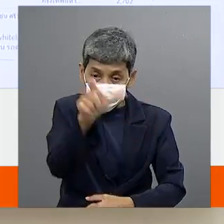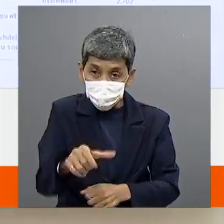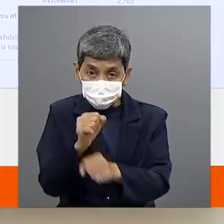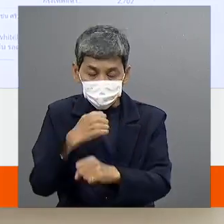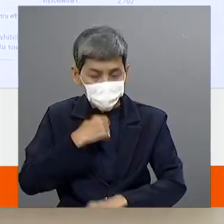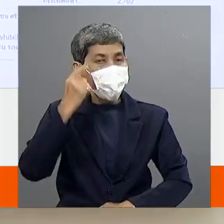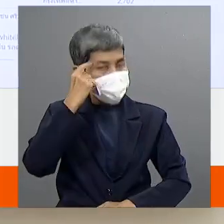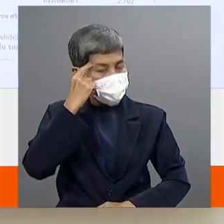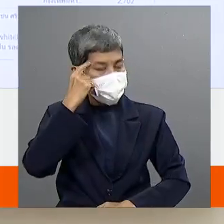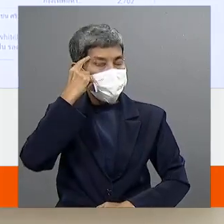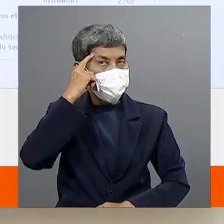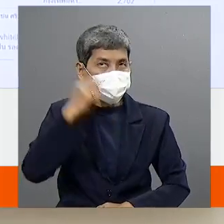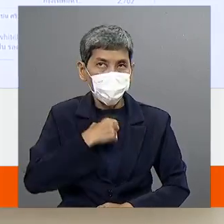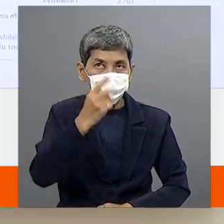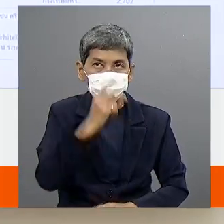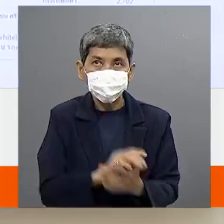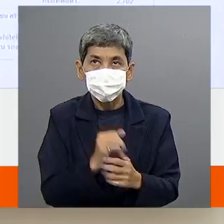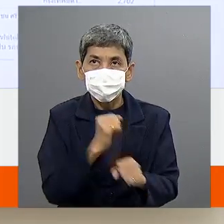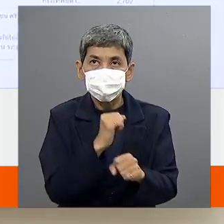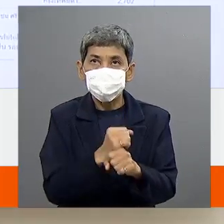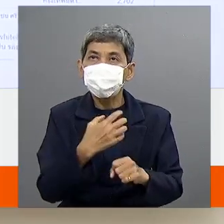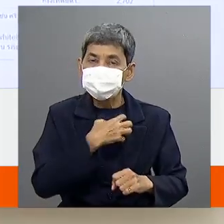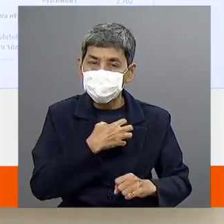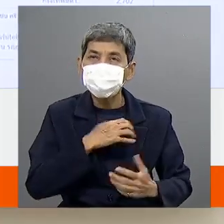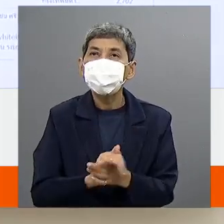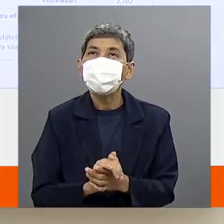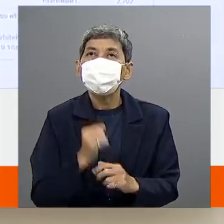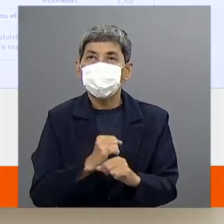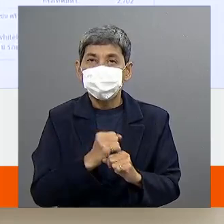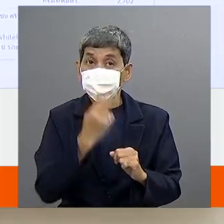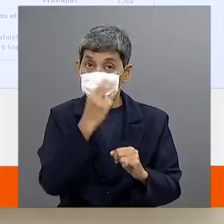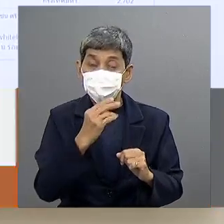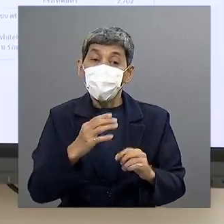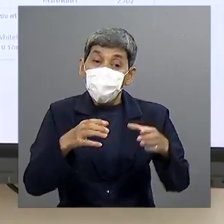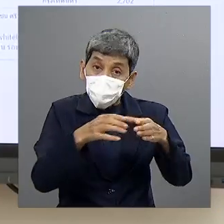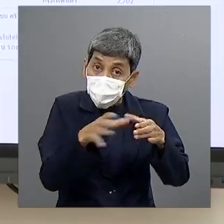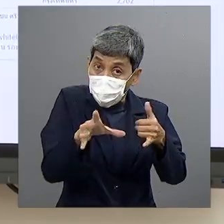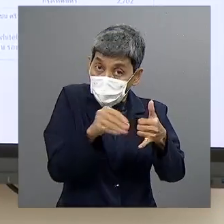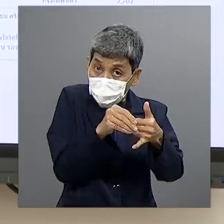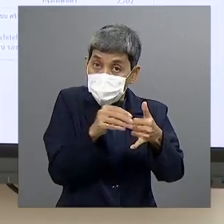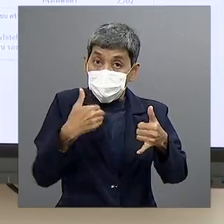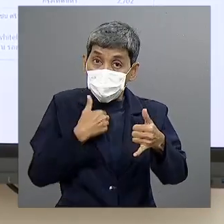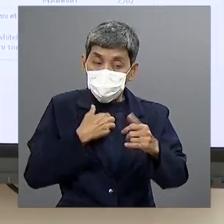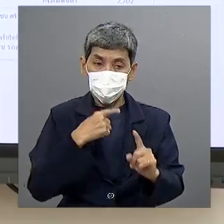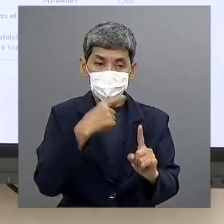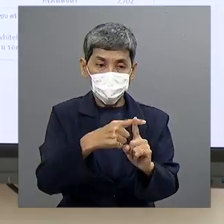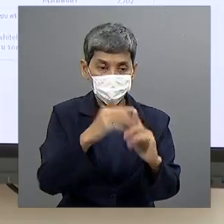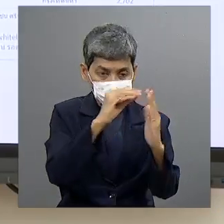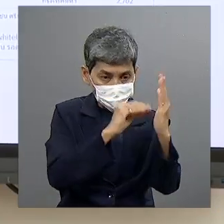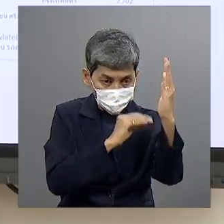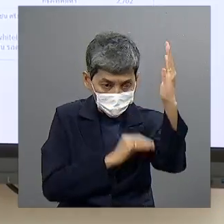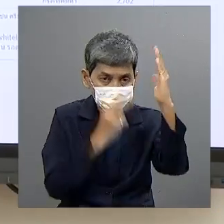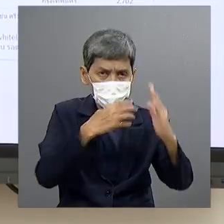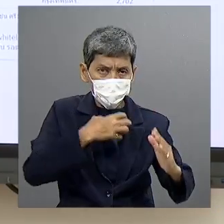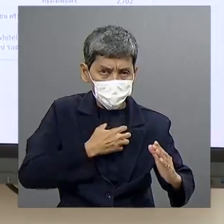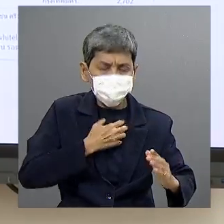จะสังเกตว่าเราจะพอดกราฟให้เป็นอย่างนี้นะครับกราฟให้เป็นอย่างนี้ว่ากลุ่มเสี่ยงที่เกิดขึ้นเนี่ยผลบวกมันกระจายไปตรงไหนบ้างอันนี้จะเป็นภาพใหญ่ทั่ว